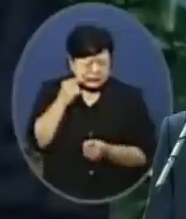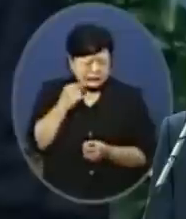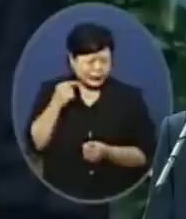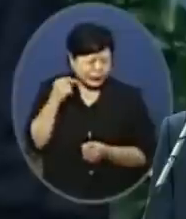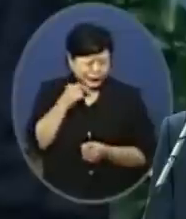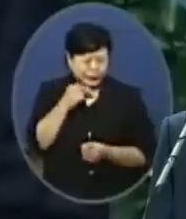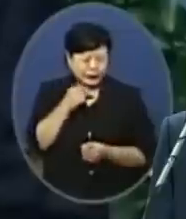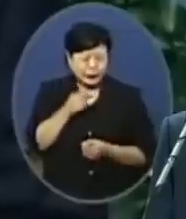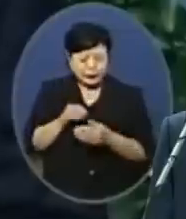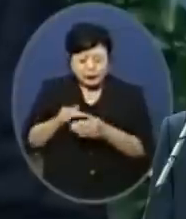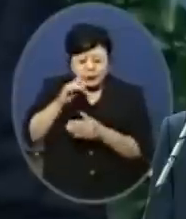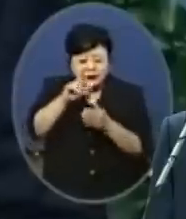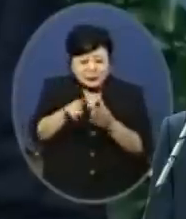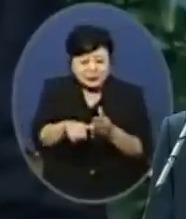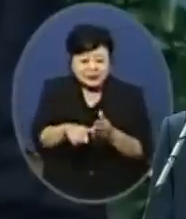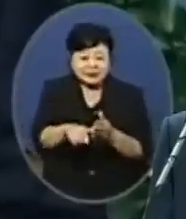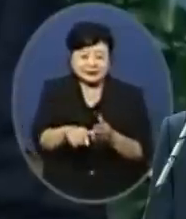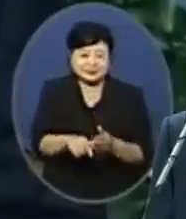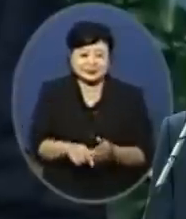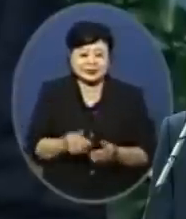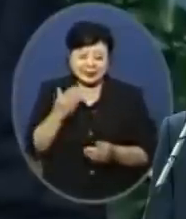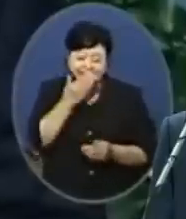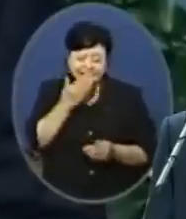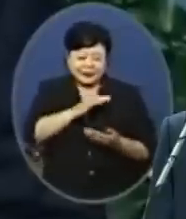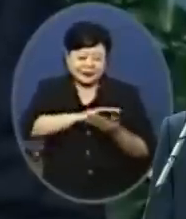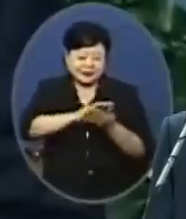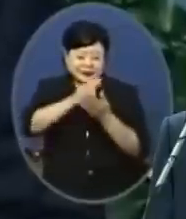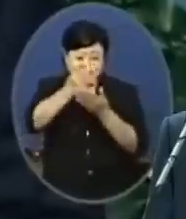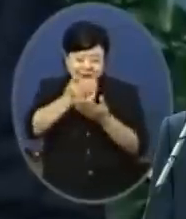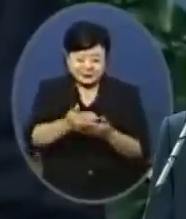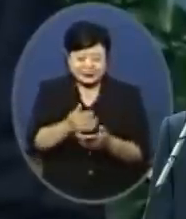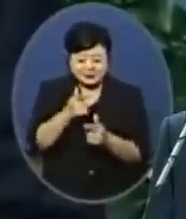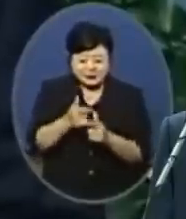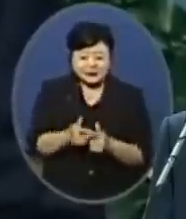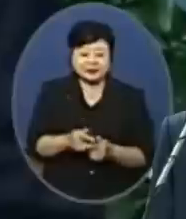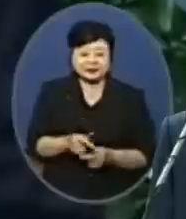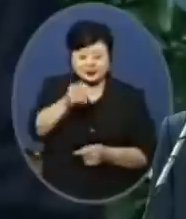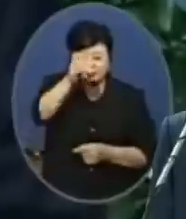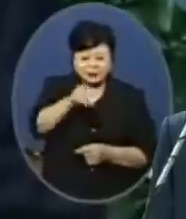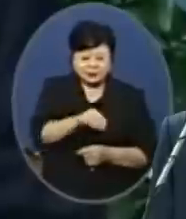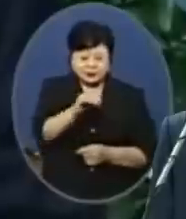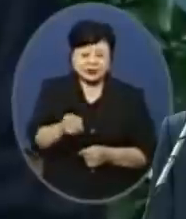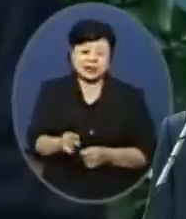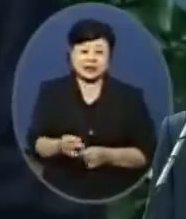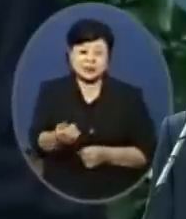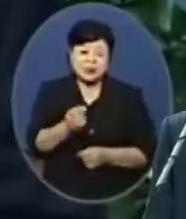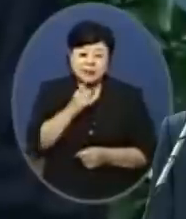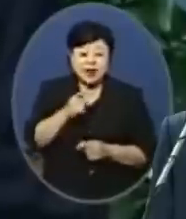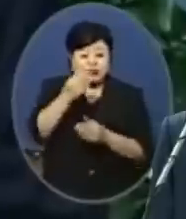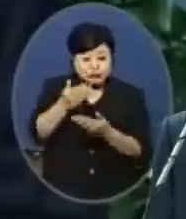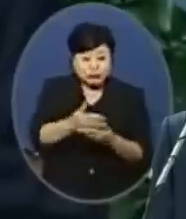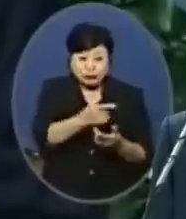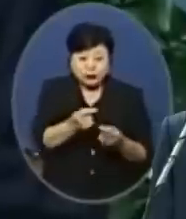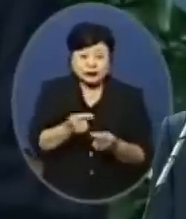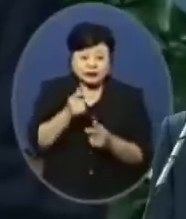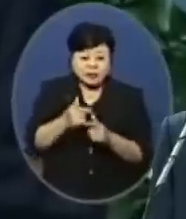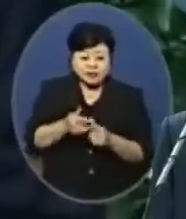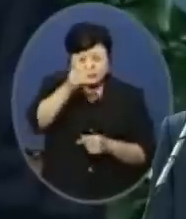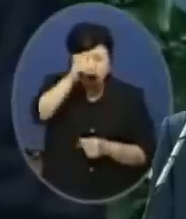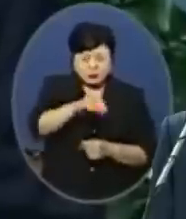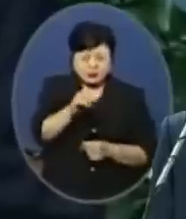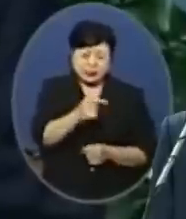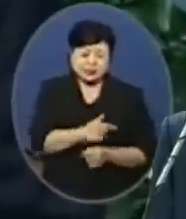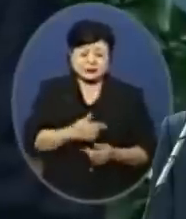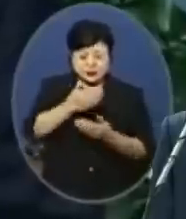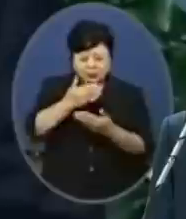독이 넘쳐날 때 이를 달게 할 수 있는 예수님의 십자가를 예언한 것입니다. 예수님의 십자가를 가슴